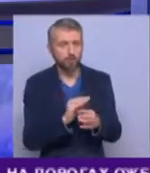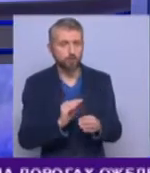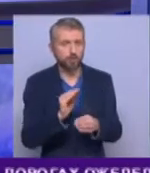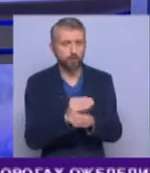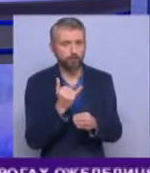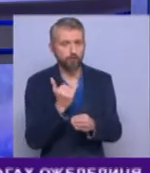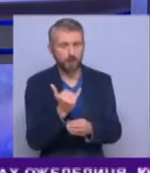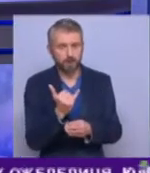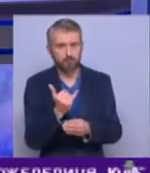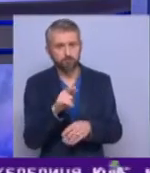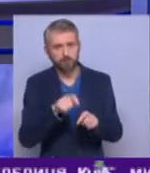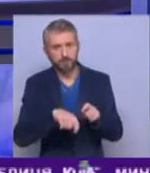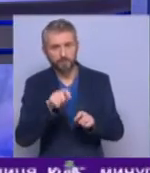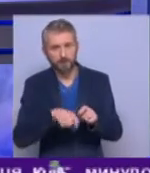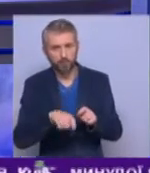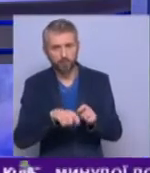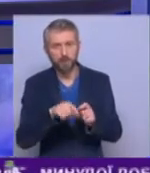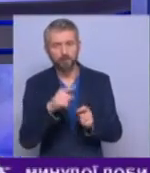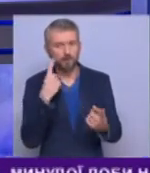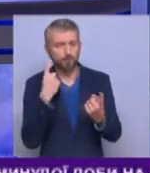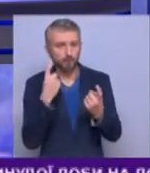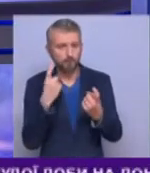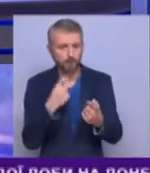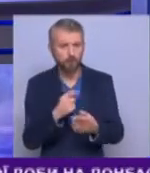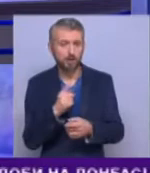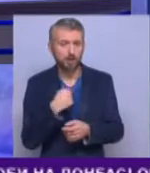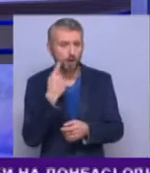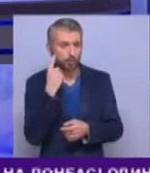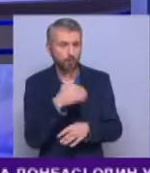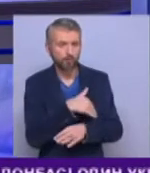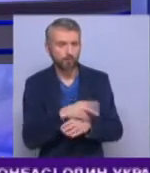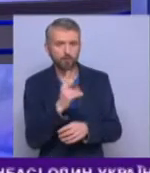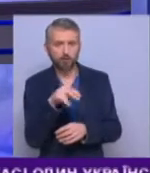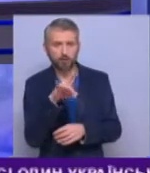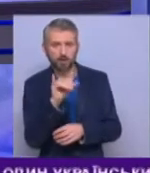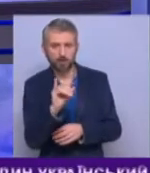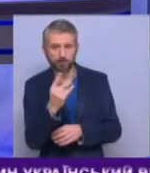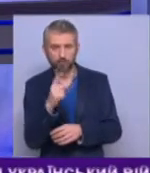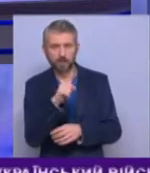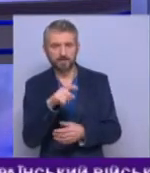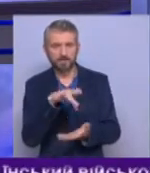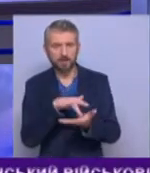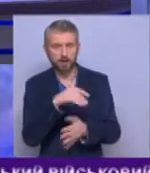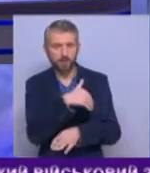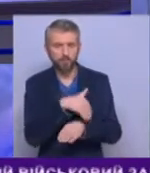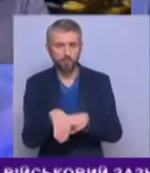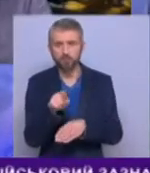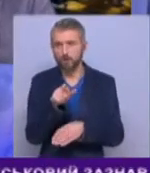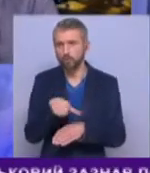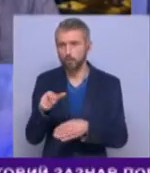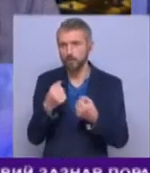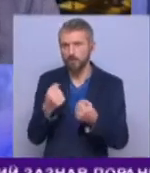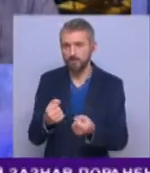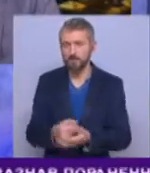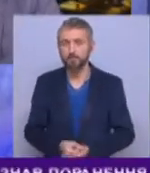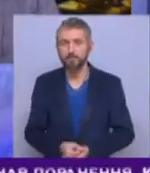зараз безпосередньо перевіримо дану інформацію. Є... Але я думаю, вулиця Кудрі – це одна із таких центральних, ну, та, вулиць. Там люди тому... їздять, я... ну,